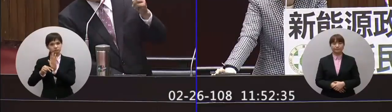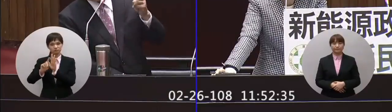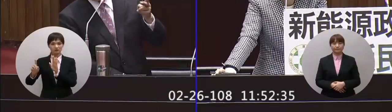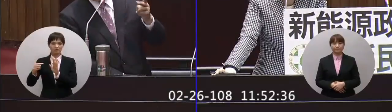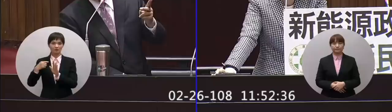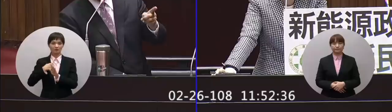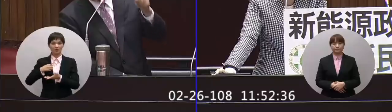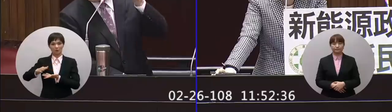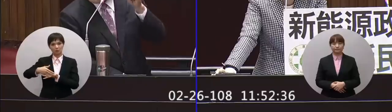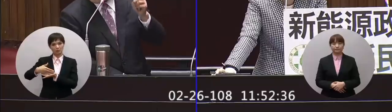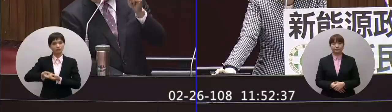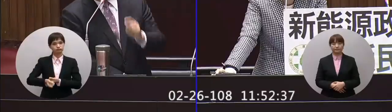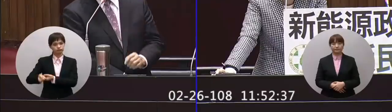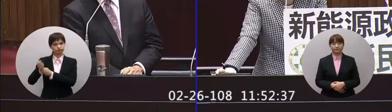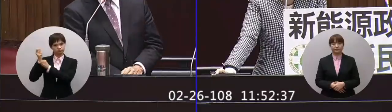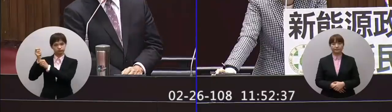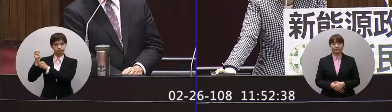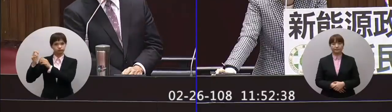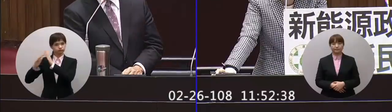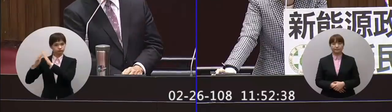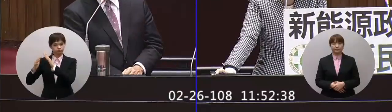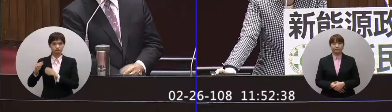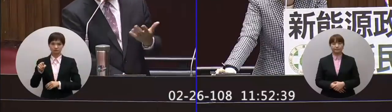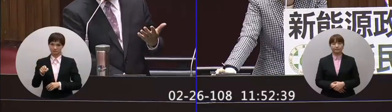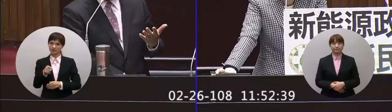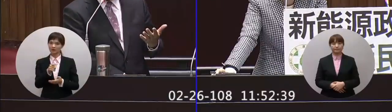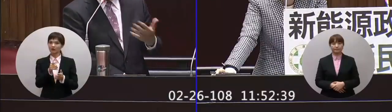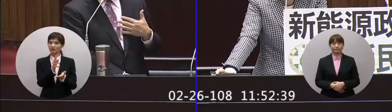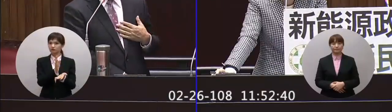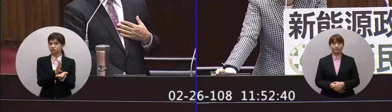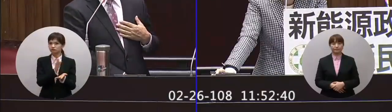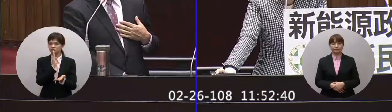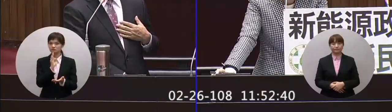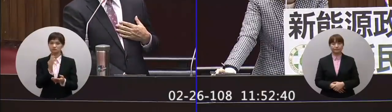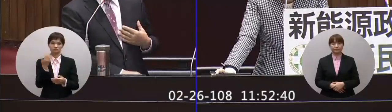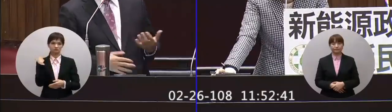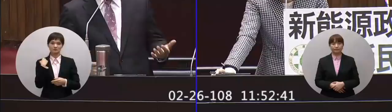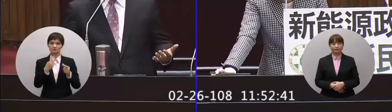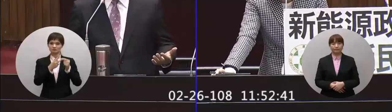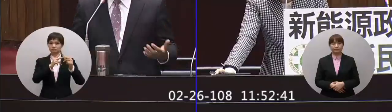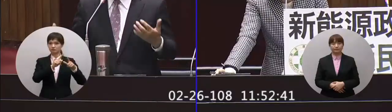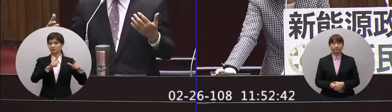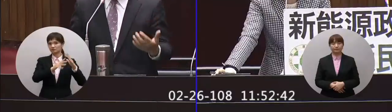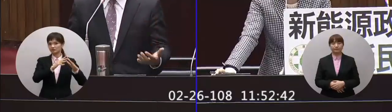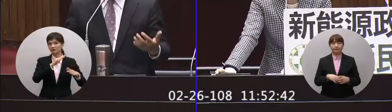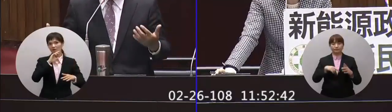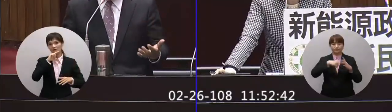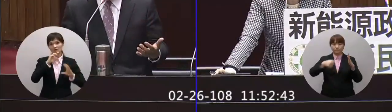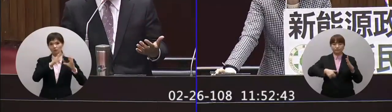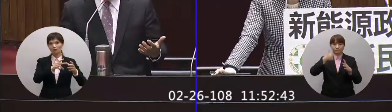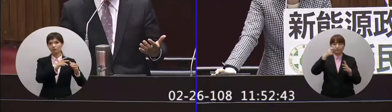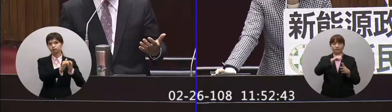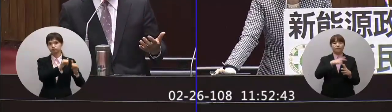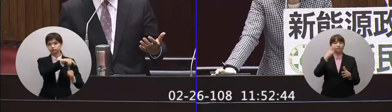是二次大战的时候人家英国人民讲的。所以我很奇怪，今天说要保卫